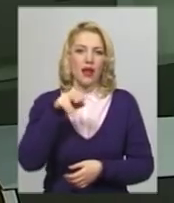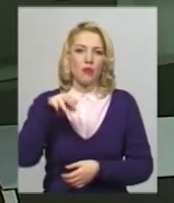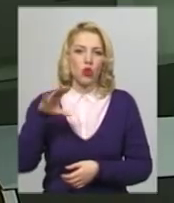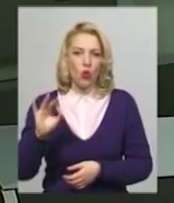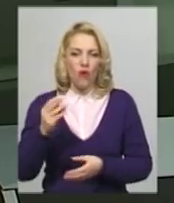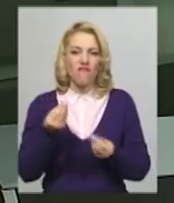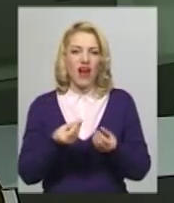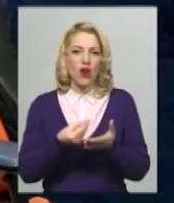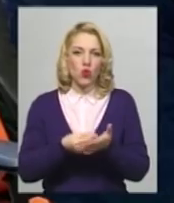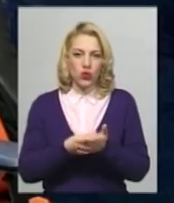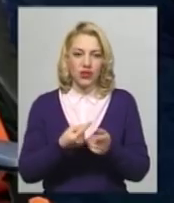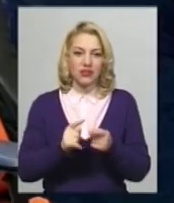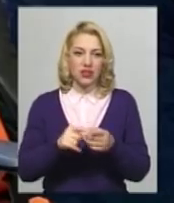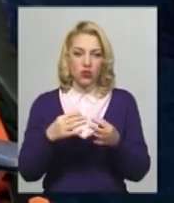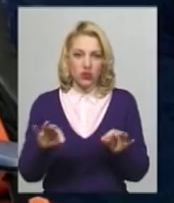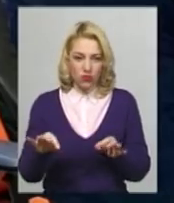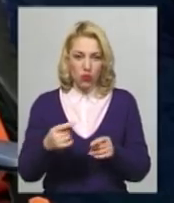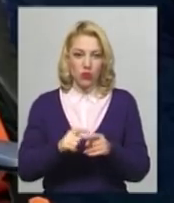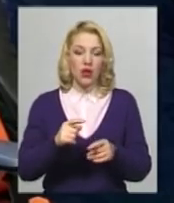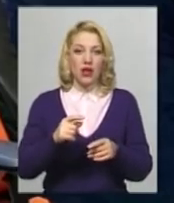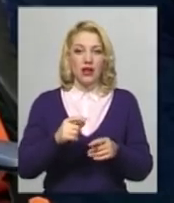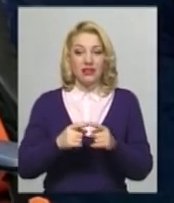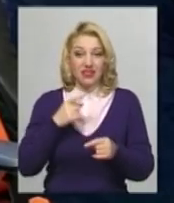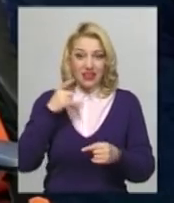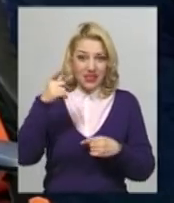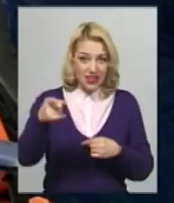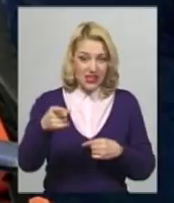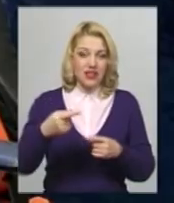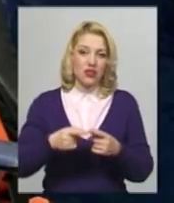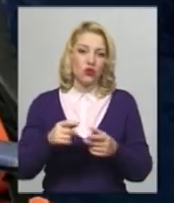Це дозволило дистанційно керувати інфікованими пристроями на правах